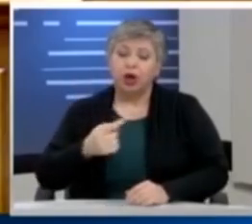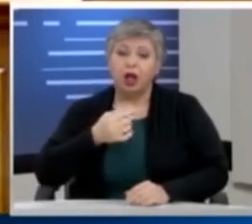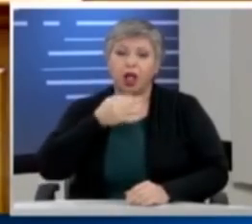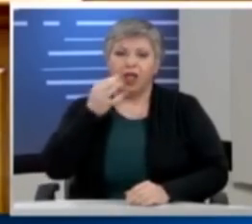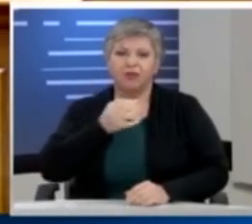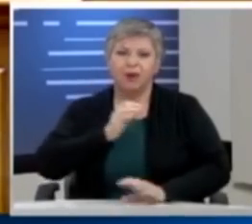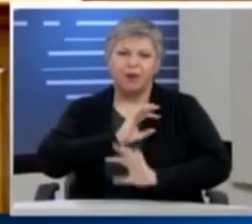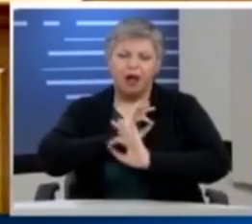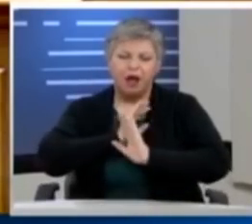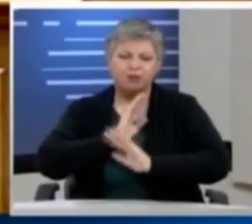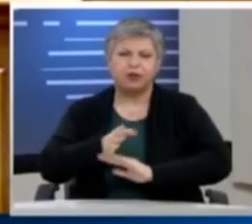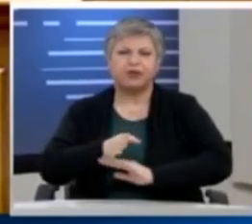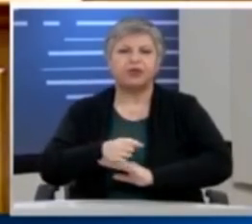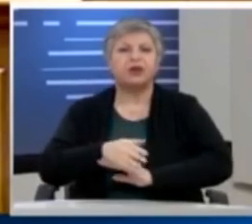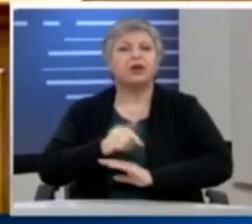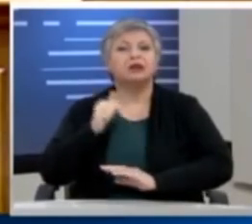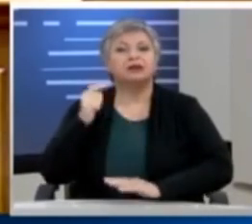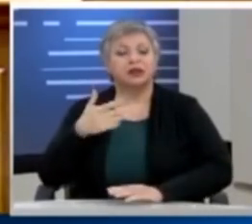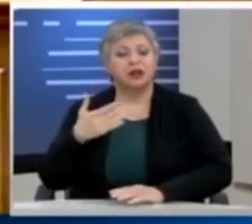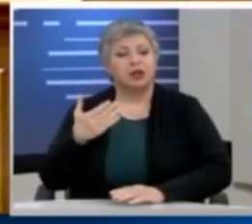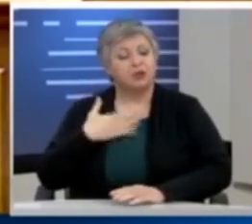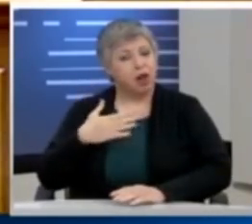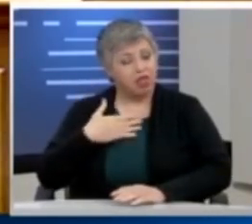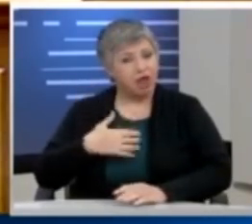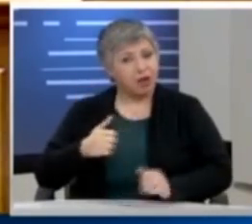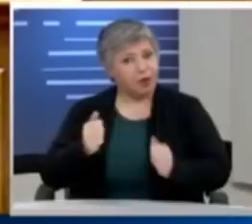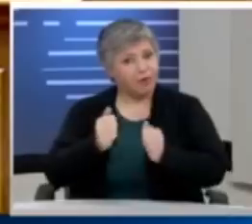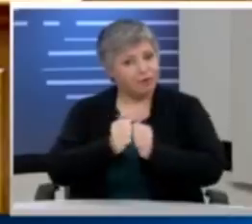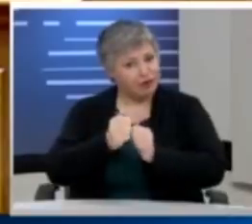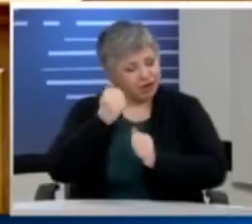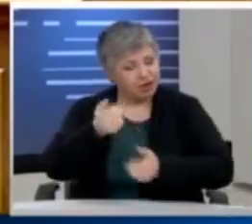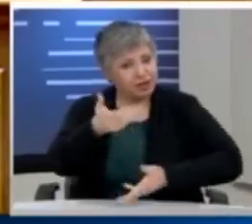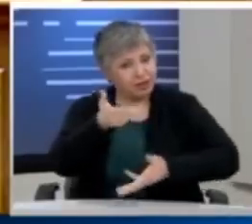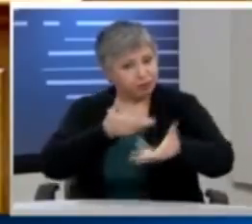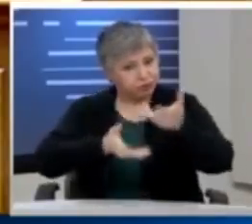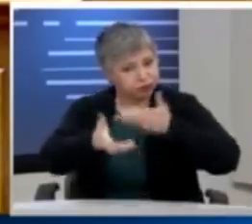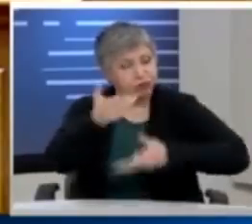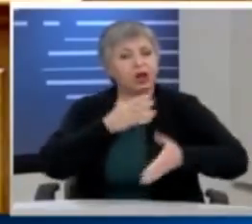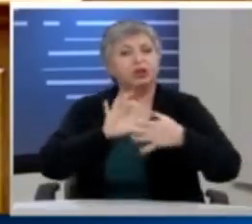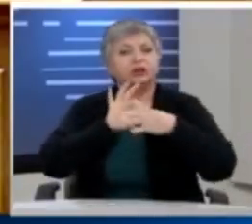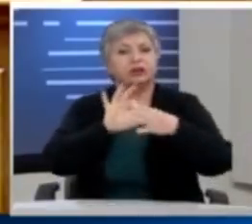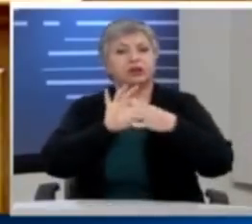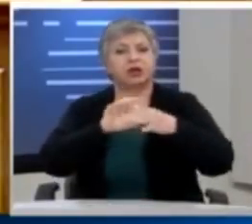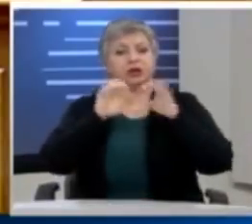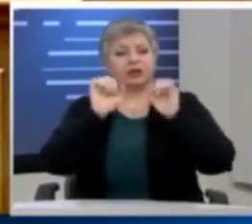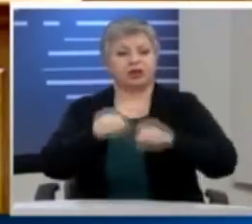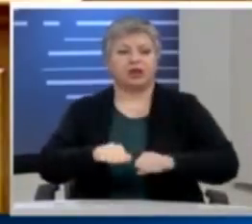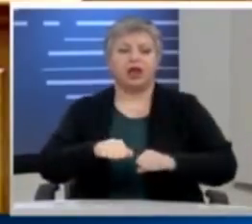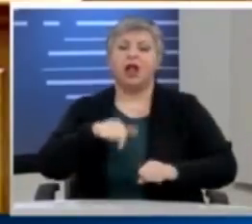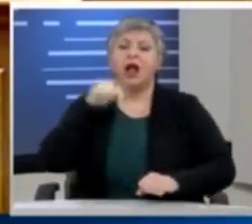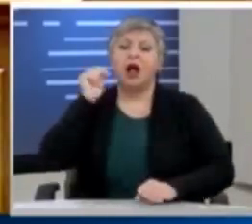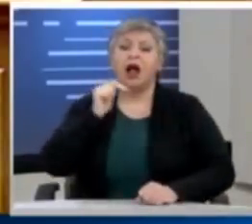θέσεις αρχών με στόχο την προώθηση της φιλίας, της αλληλεγγύης, της συνεργασίας των λαών ενάντια στα σχέδια